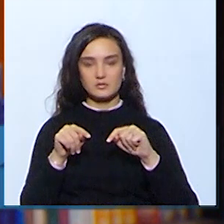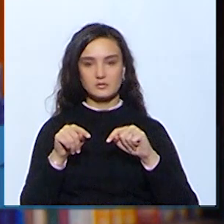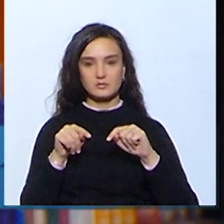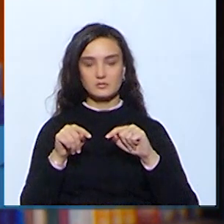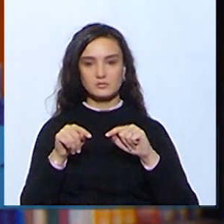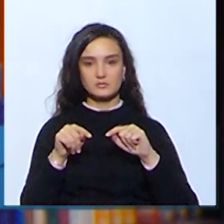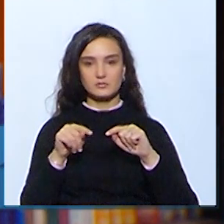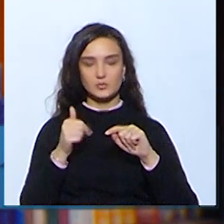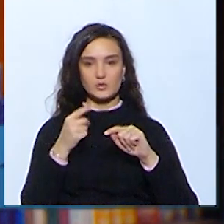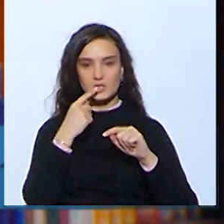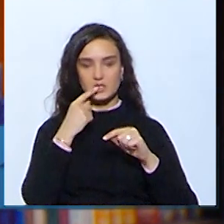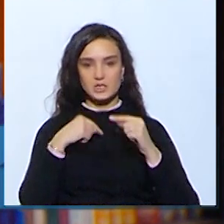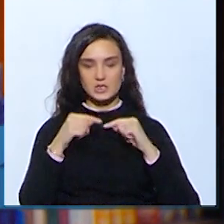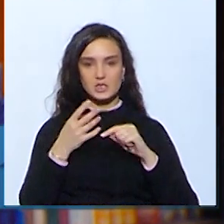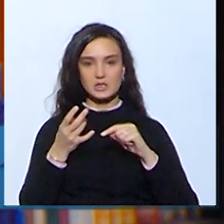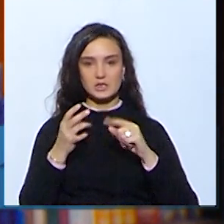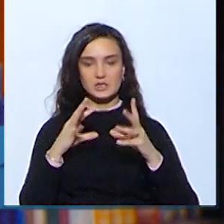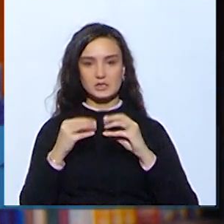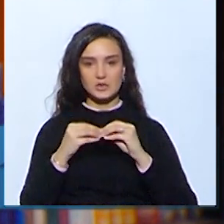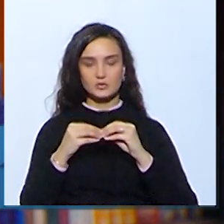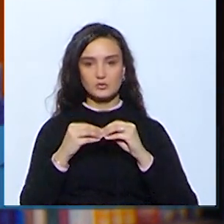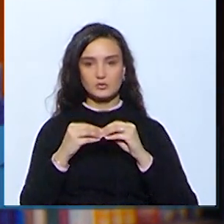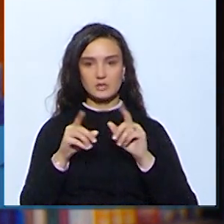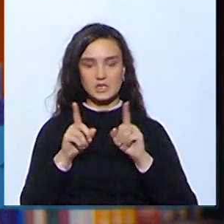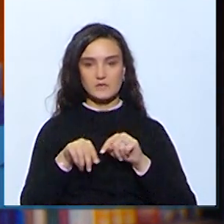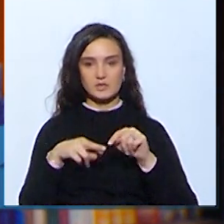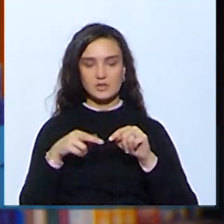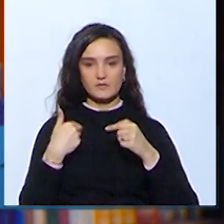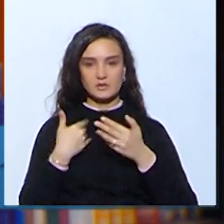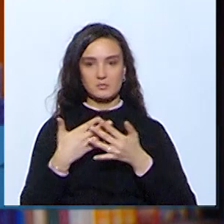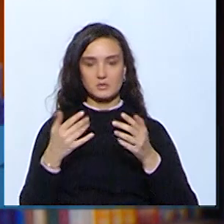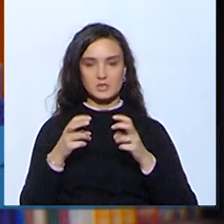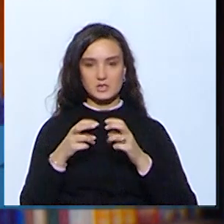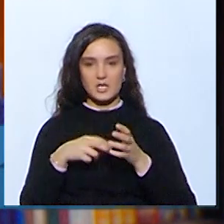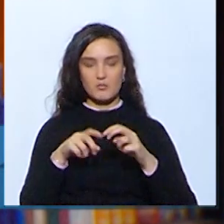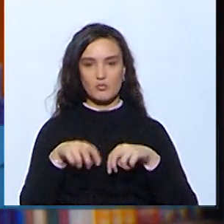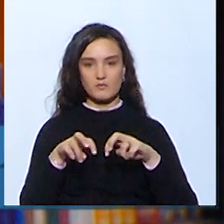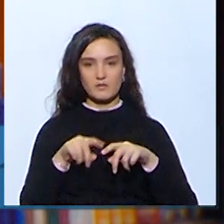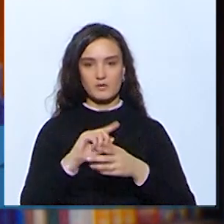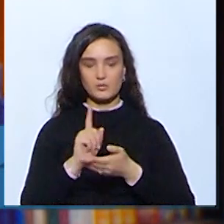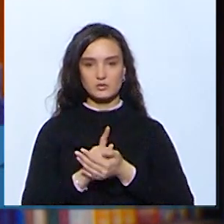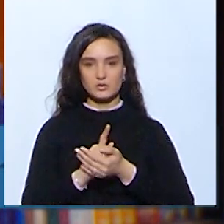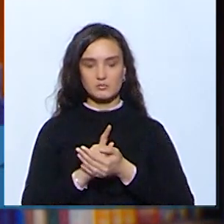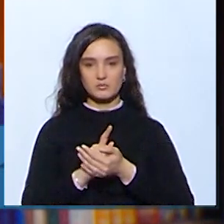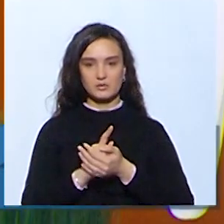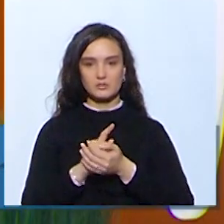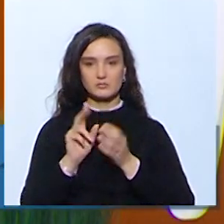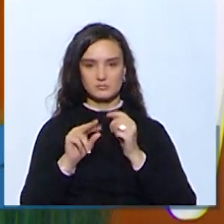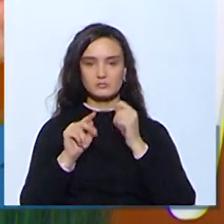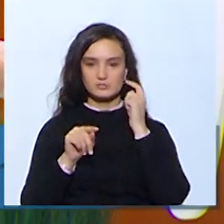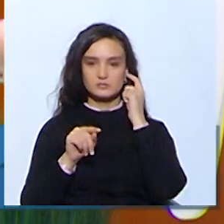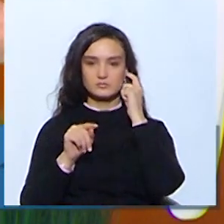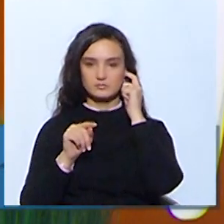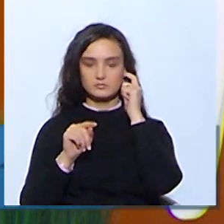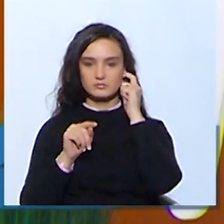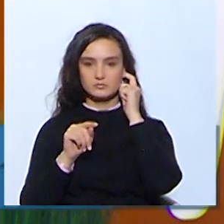გითხრათ, იცით, აი როგორ სისხლის ანალიზი, საერთო ანალიზი, ასევე დე ვიტამინის გამოკვლევაც აუცილებლად მიმაჩნია. აი რუტინულ კვლევებს